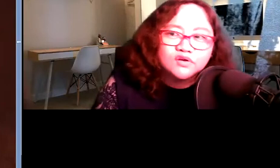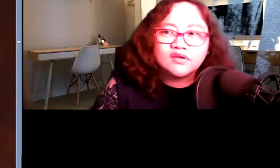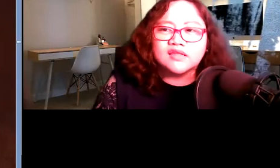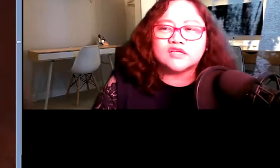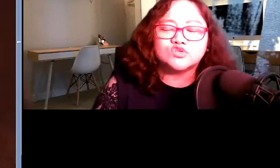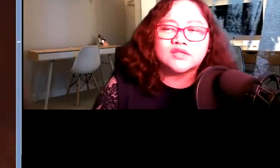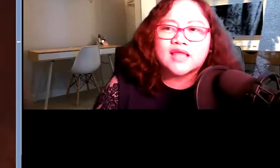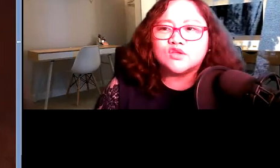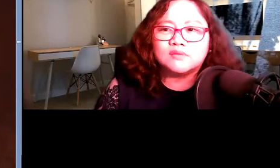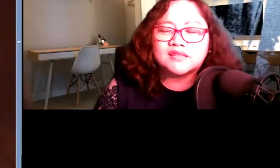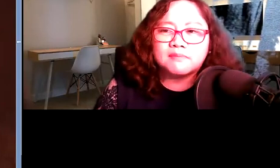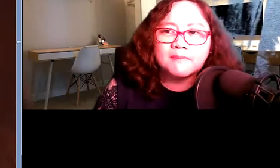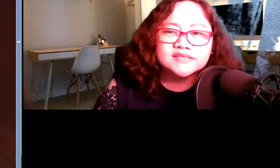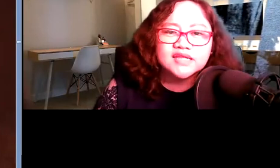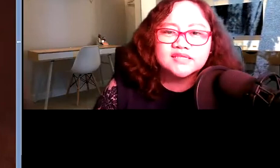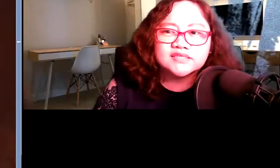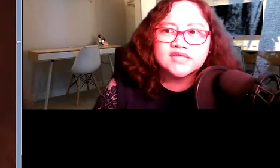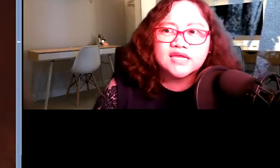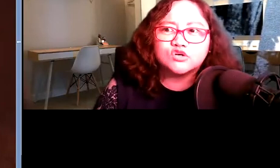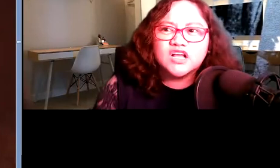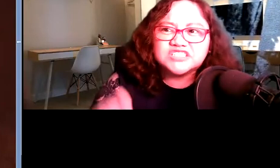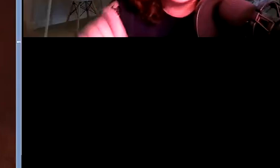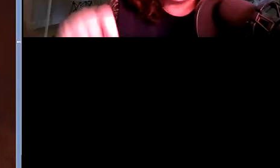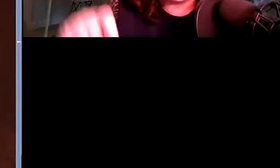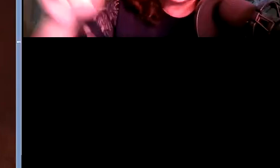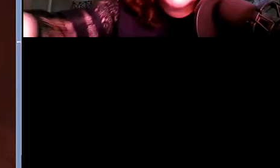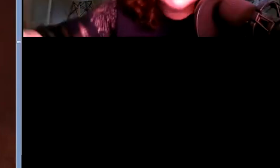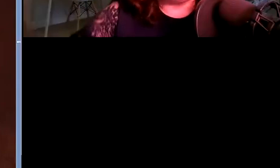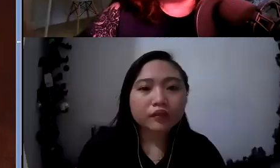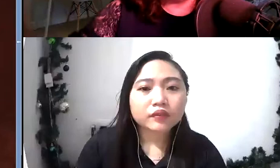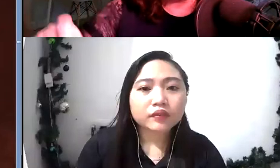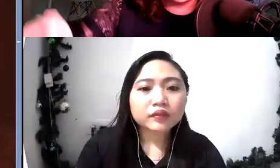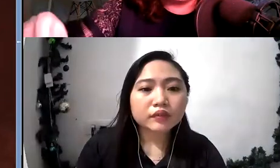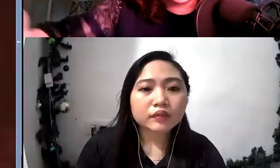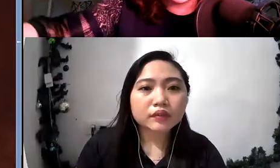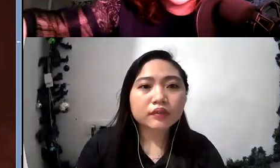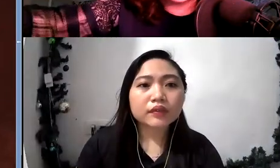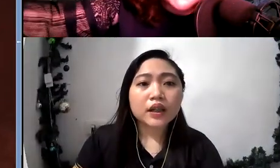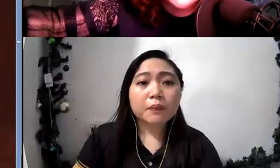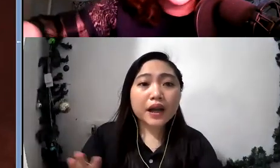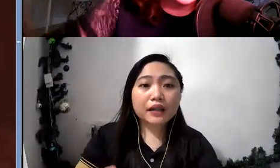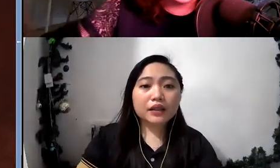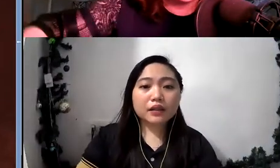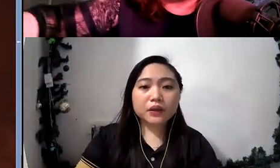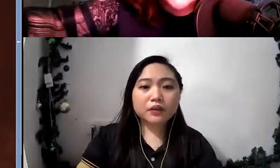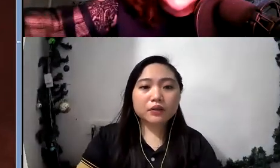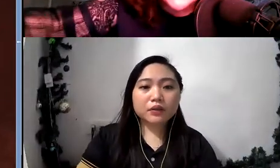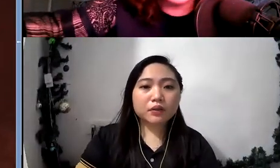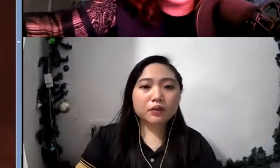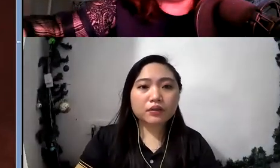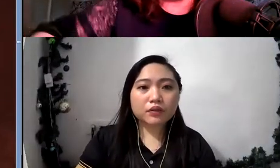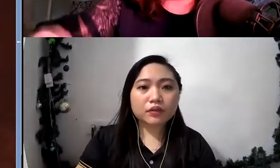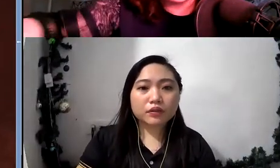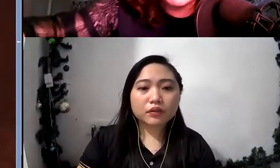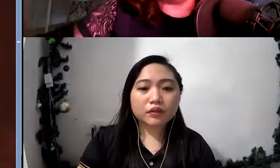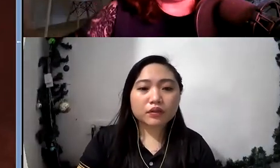no? Nagsusulat tayo ng mga nababasa natin sa dyaryo, she was raped, no? She was walking at night and she was raped when